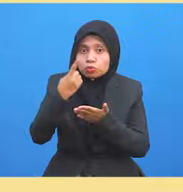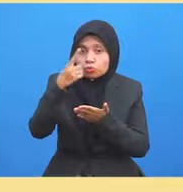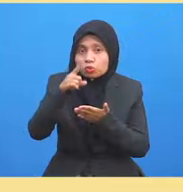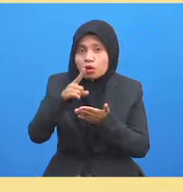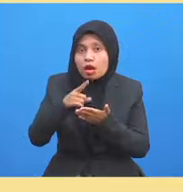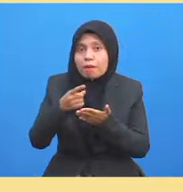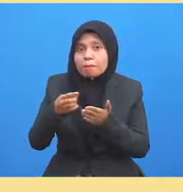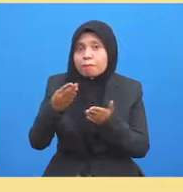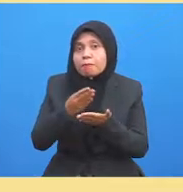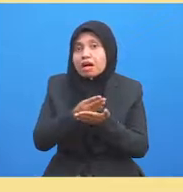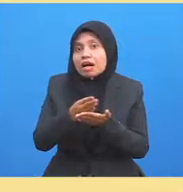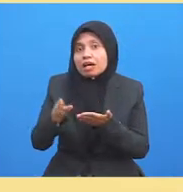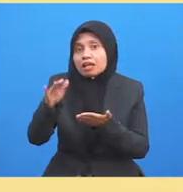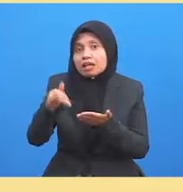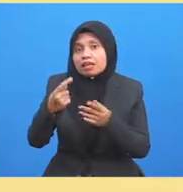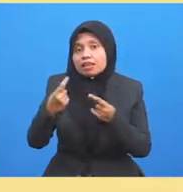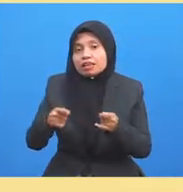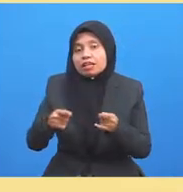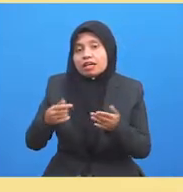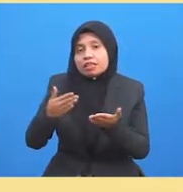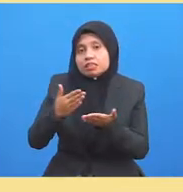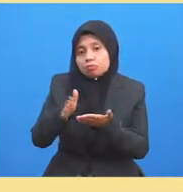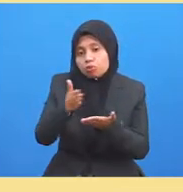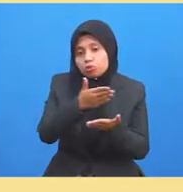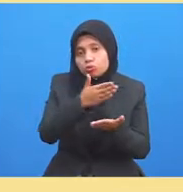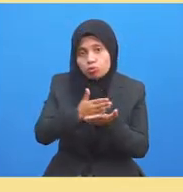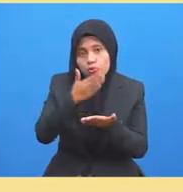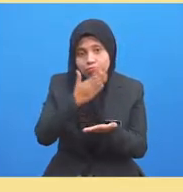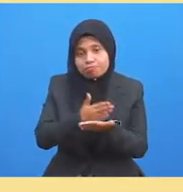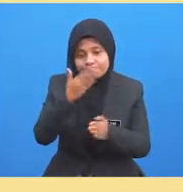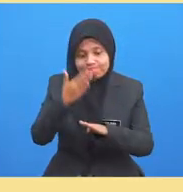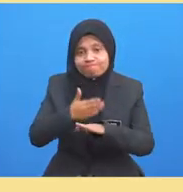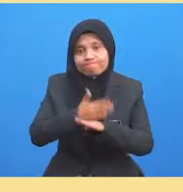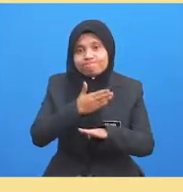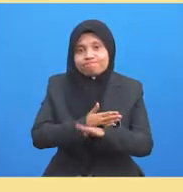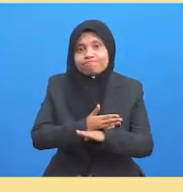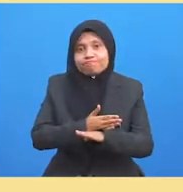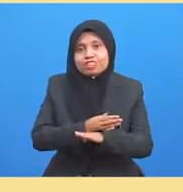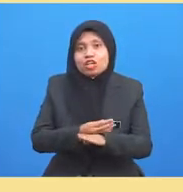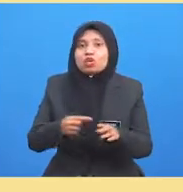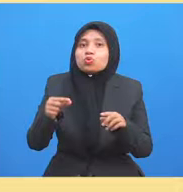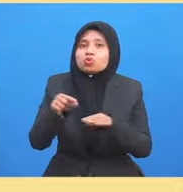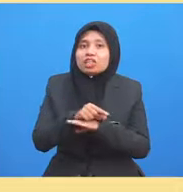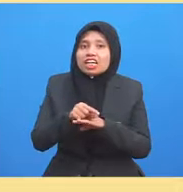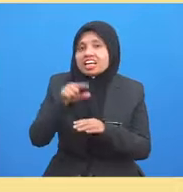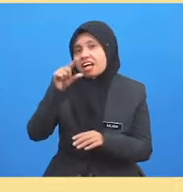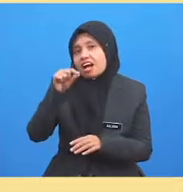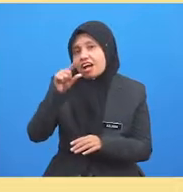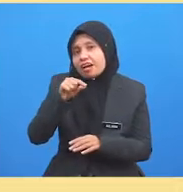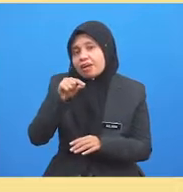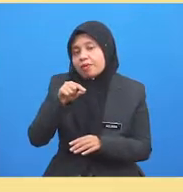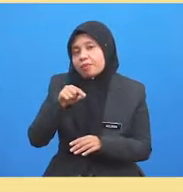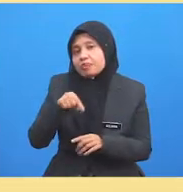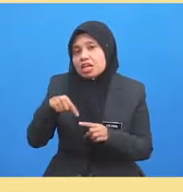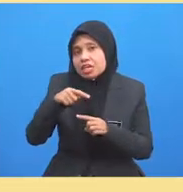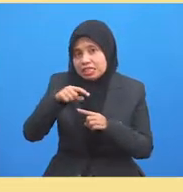bagi bahagian yang telah dipotong. Contohnya, sama ada dengan menggunakan gam,